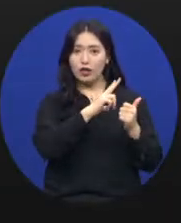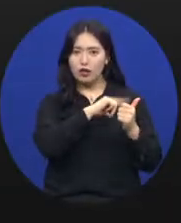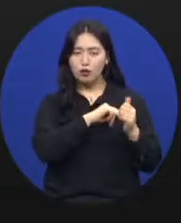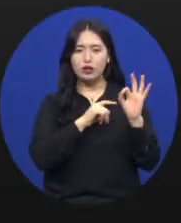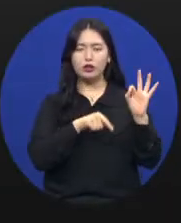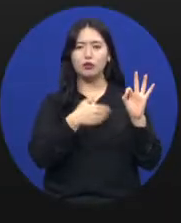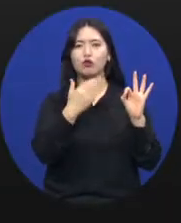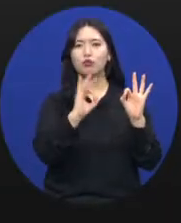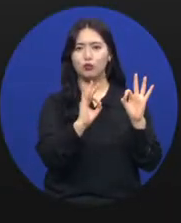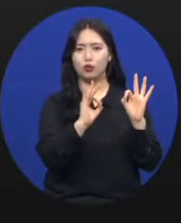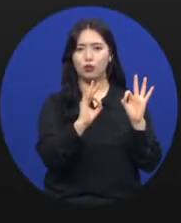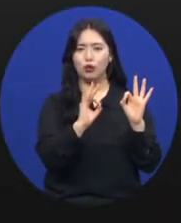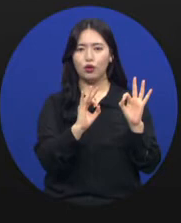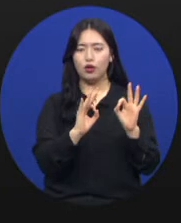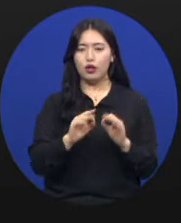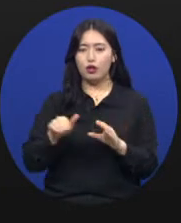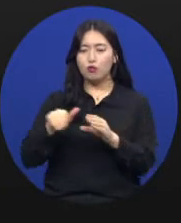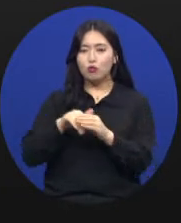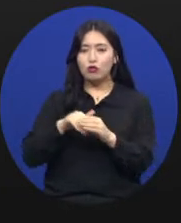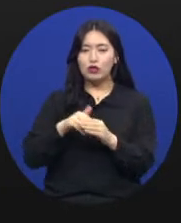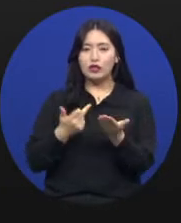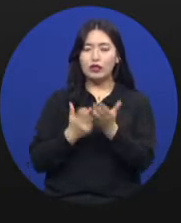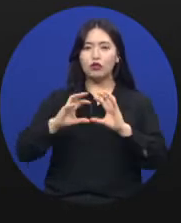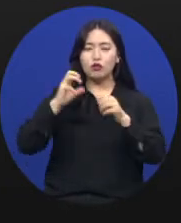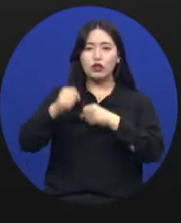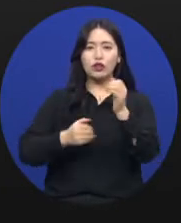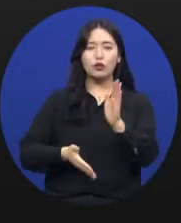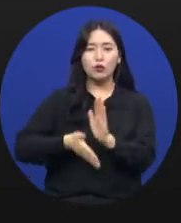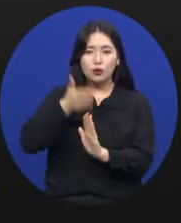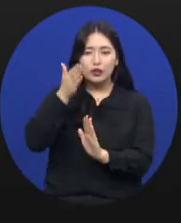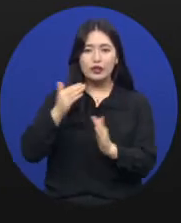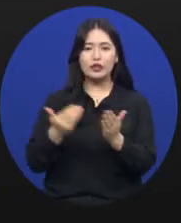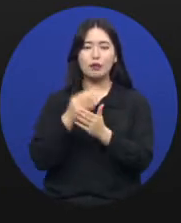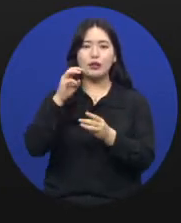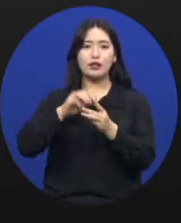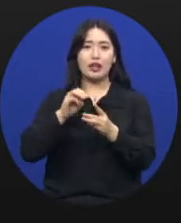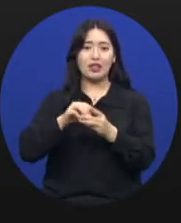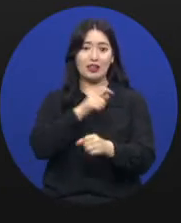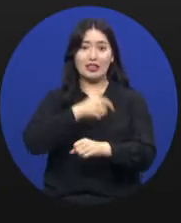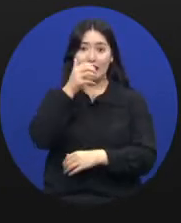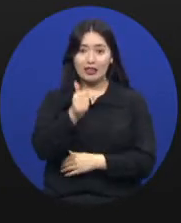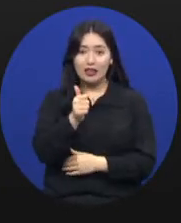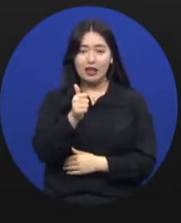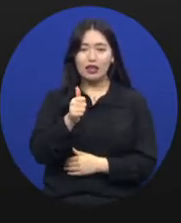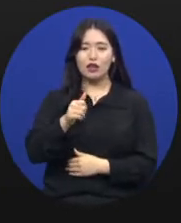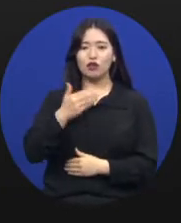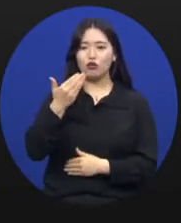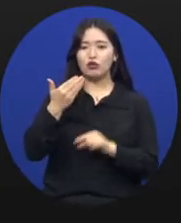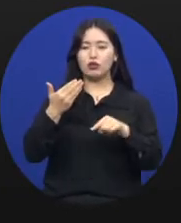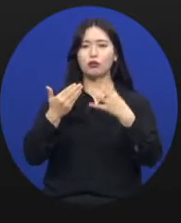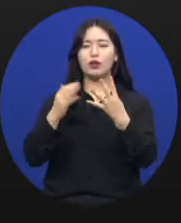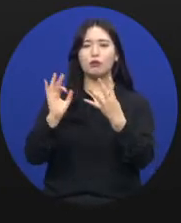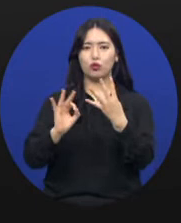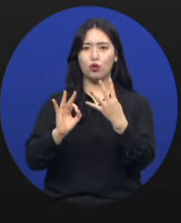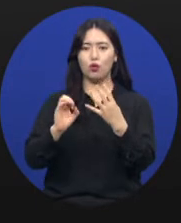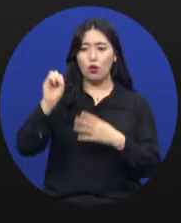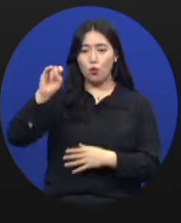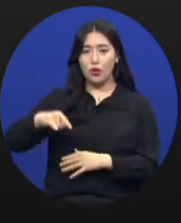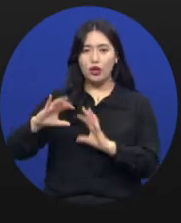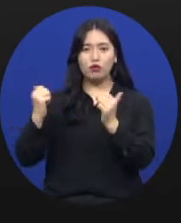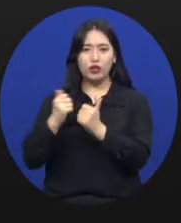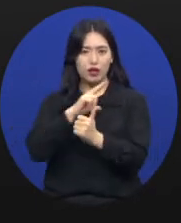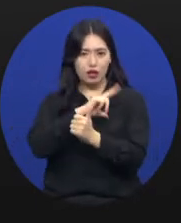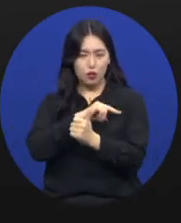10.9% 문 대림 제주국제자유도시개발센터 jdc 이사장 9.4% 미성 군